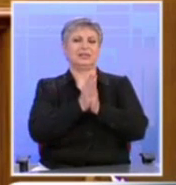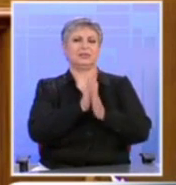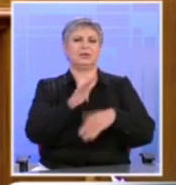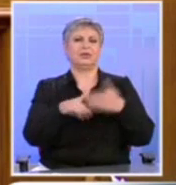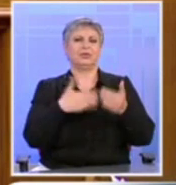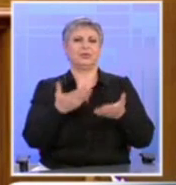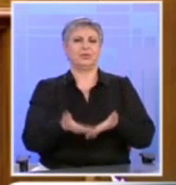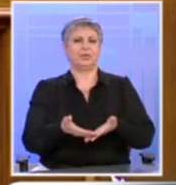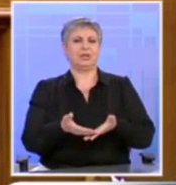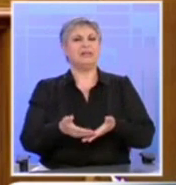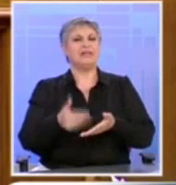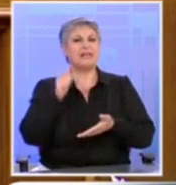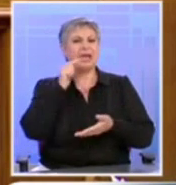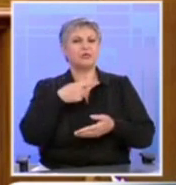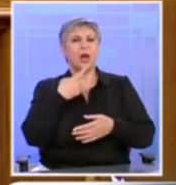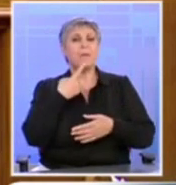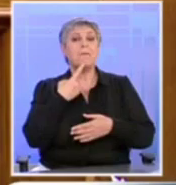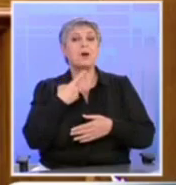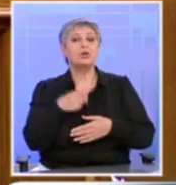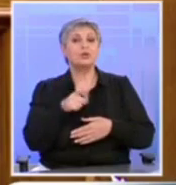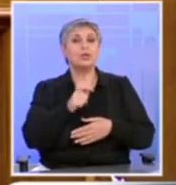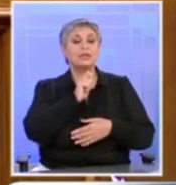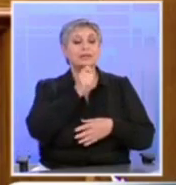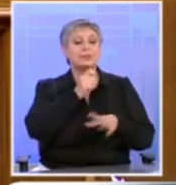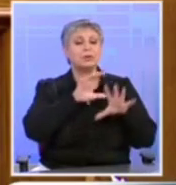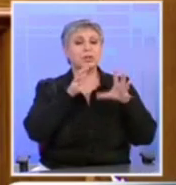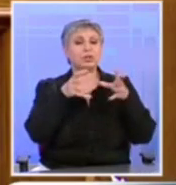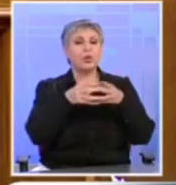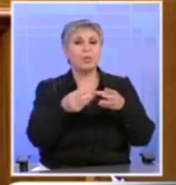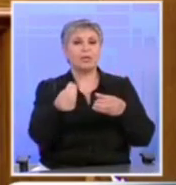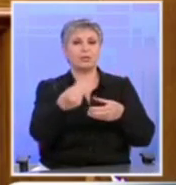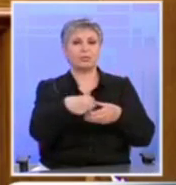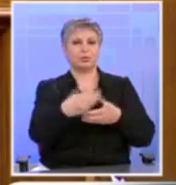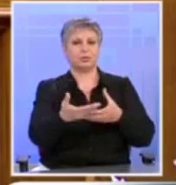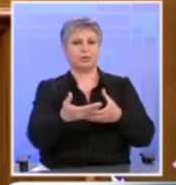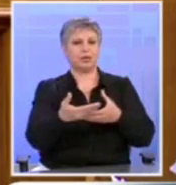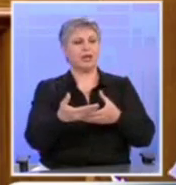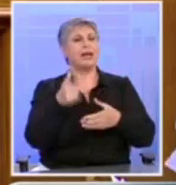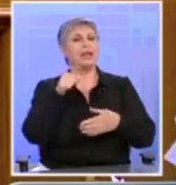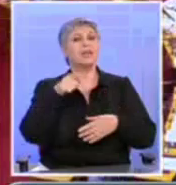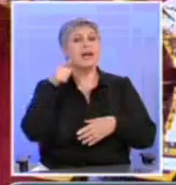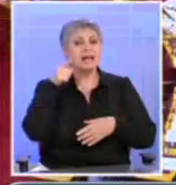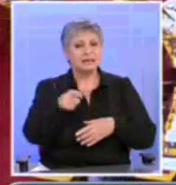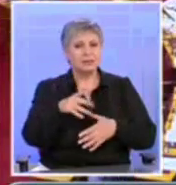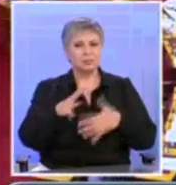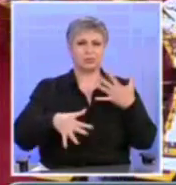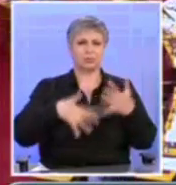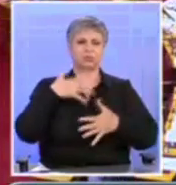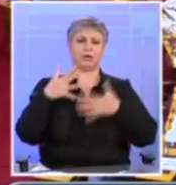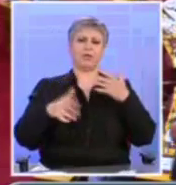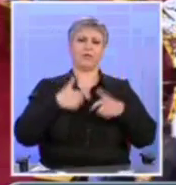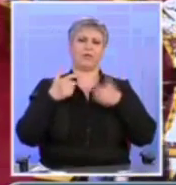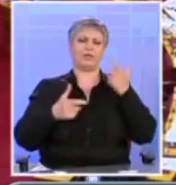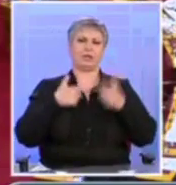προσβάλλει στο κόμμα που ανήκεις. Προσβάλλει στο κόμμα που ανήκεις εσύ, όχι εσύ. Έτσι. Κύριε. Λοιπόν.